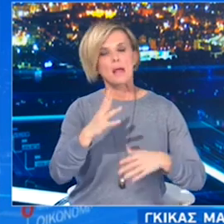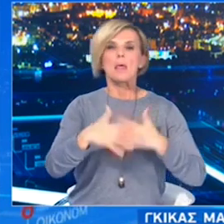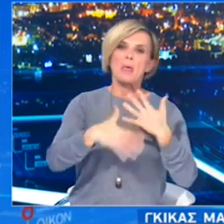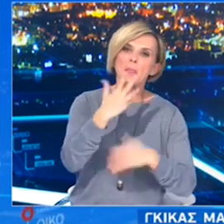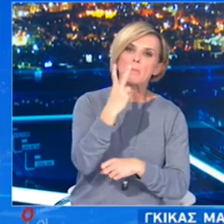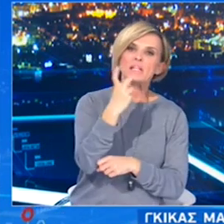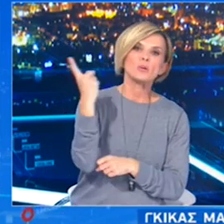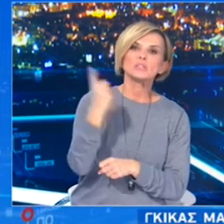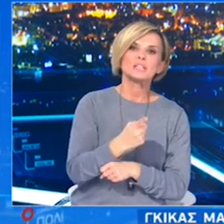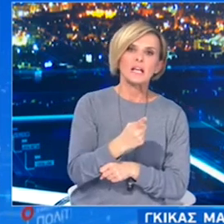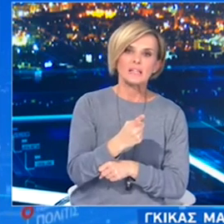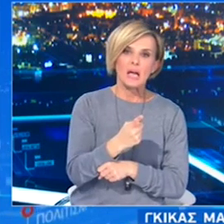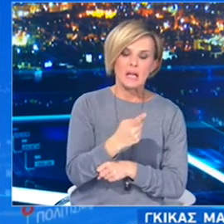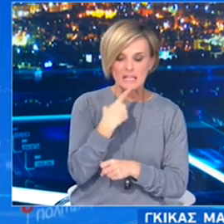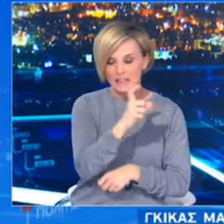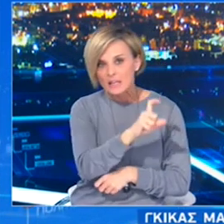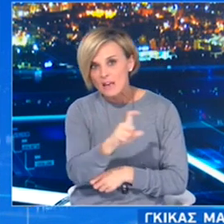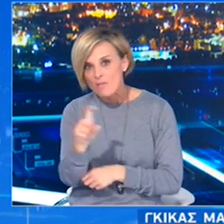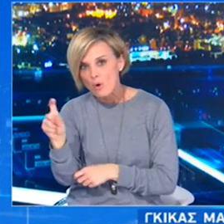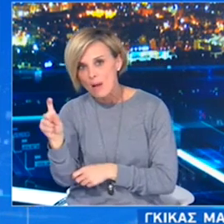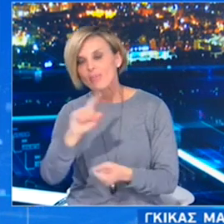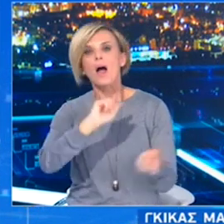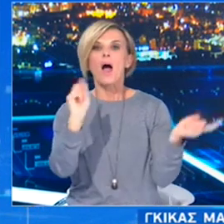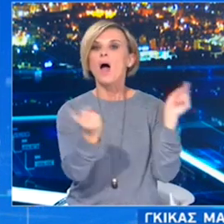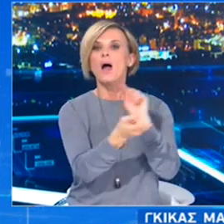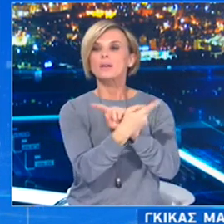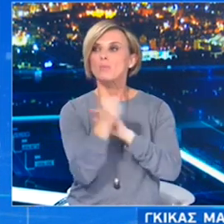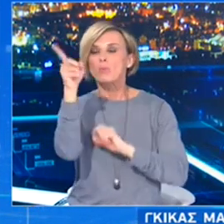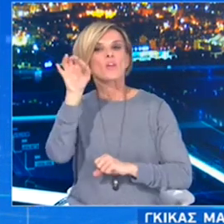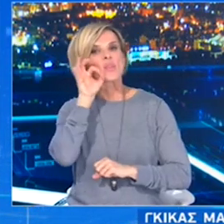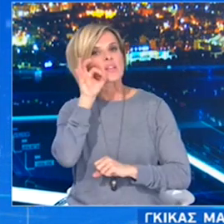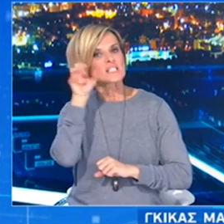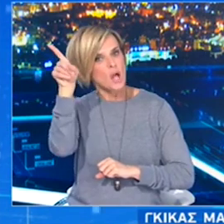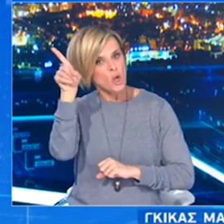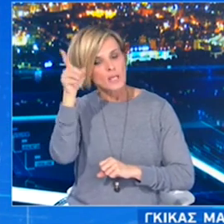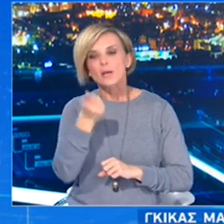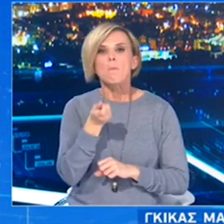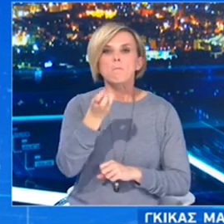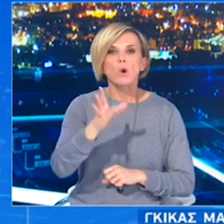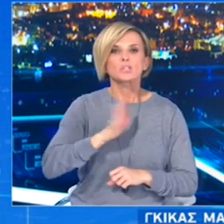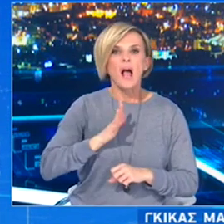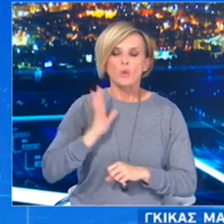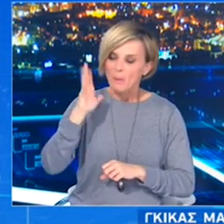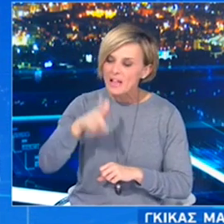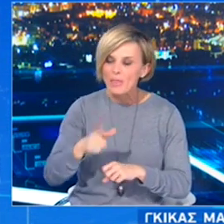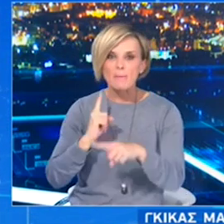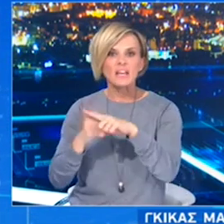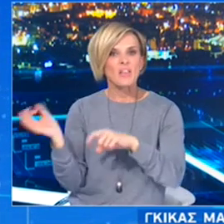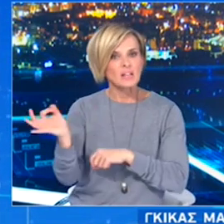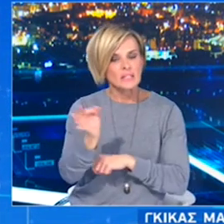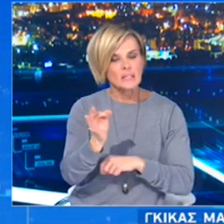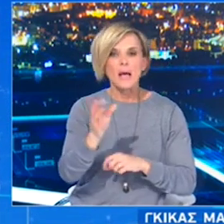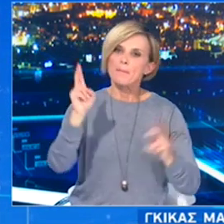-20% μεσοσταθμικά για όλη την εβδομάδα και αντίστοιχα η Θεσσαλονίκη έδειξε μείωση του αριθμού των διαγνώσεων σε ποσοστό 20-22%.